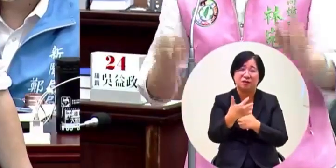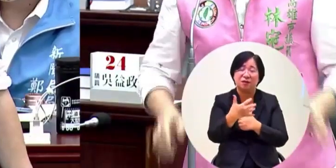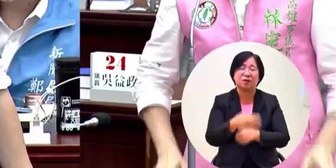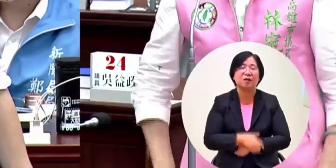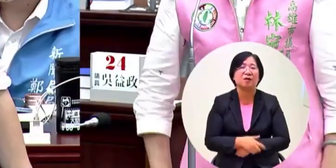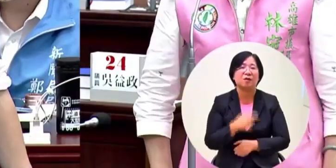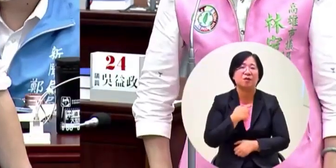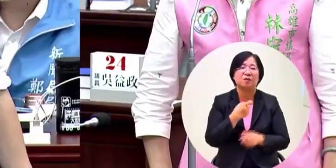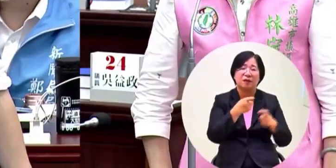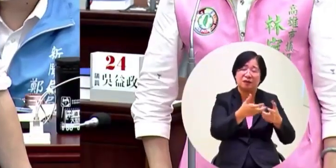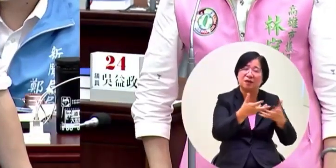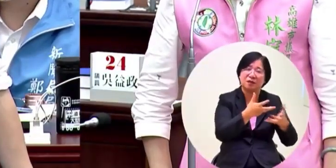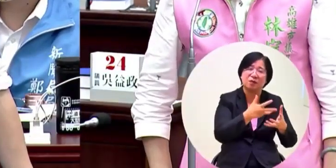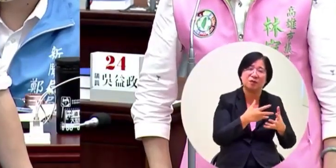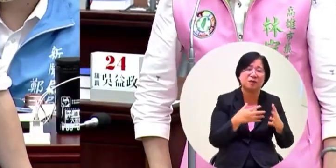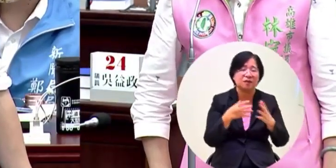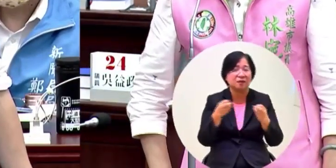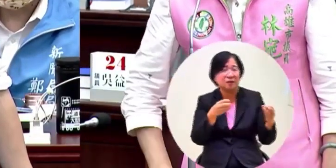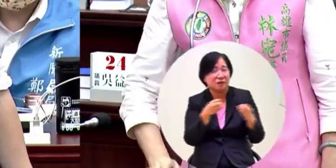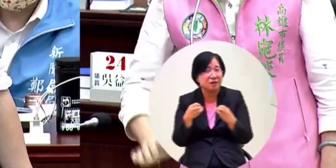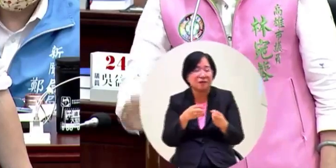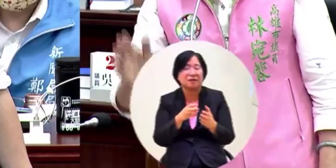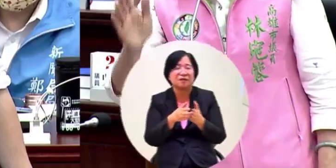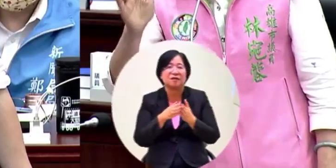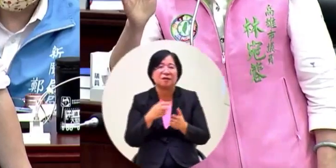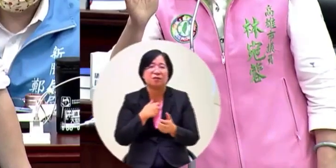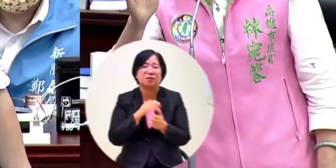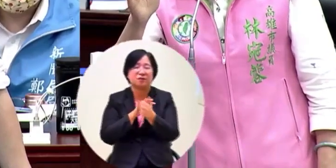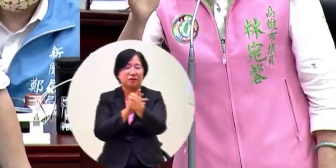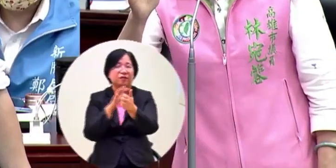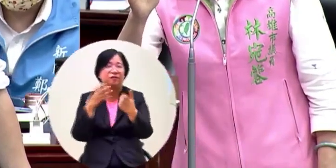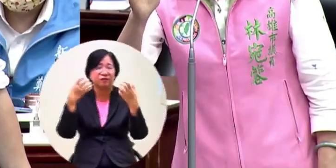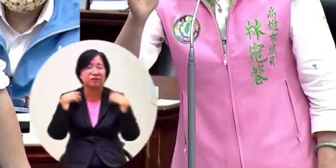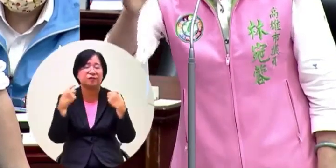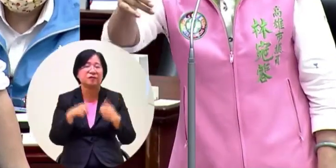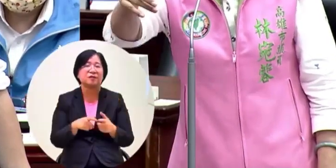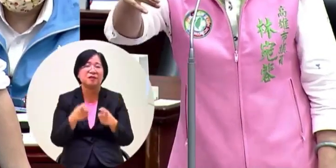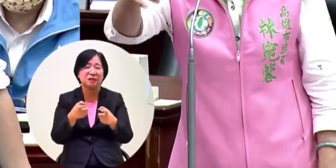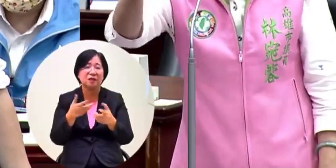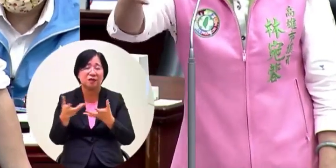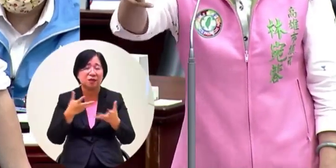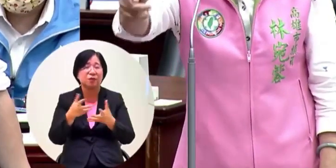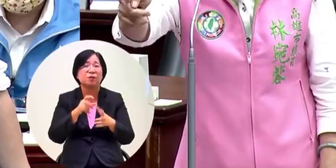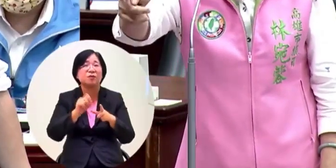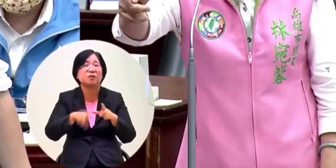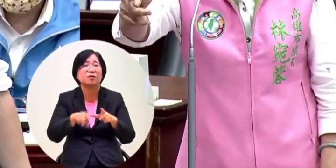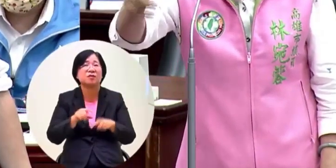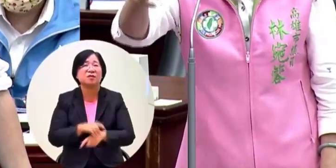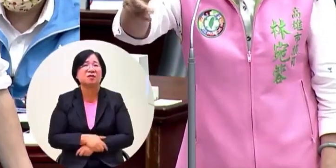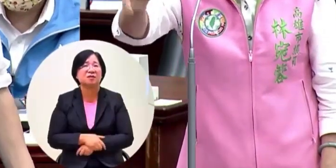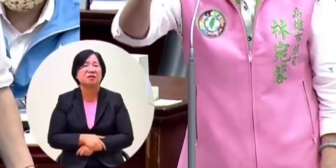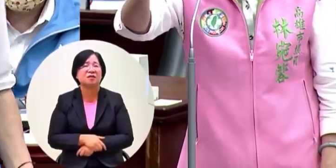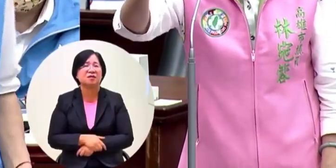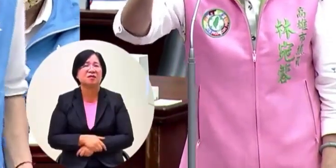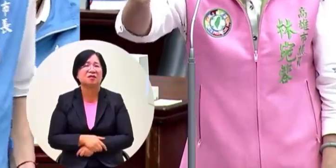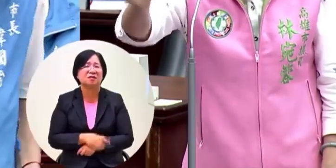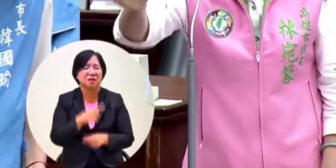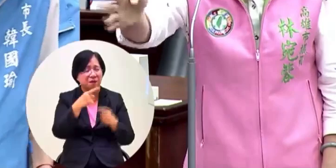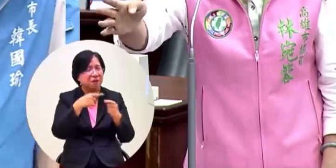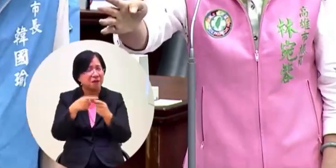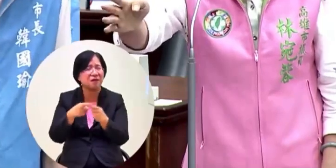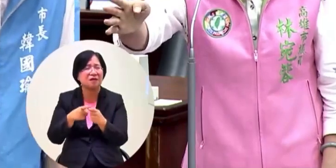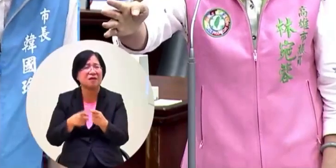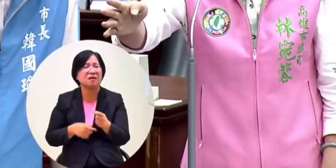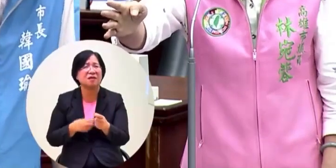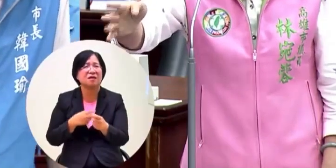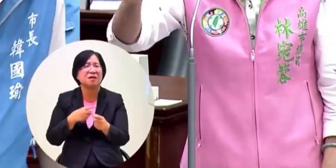港务公司协调，市政府愿意来当领头羊，港务公司愿意出这笔钱的话， 有啦，已经出了，每年都拨